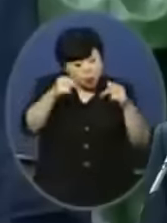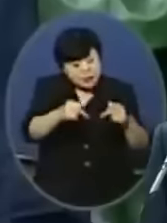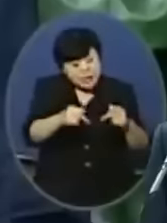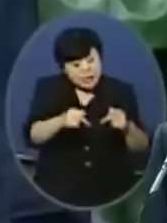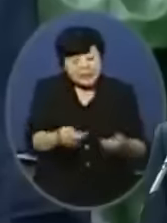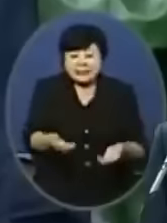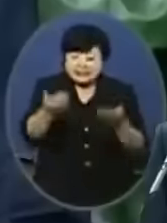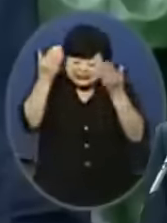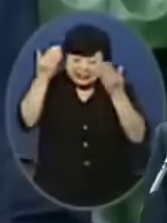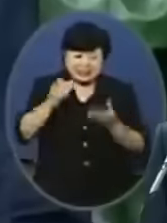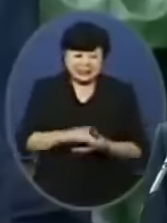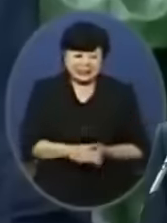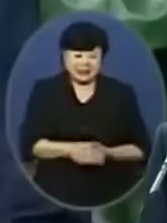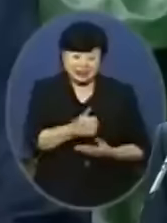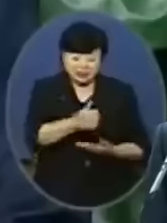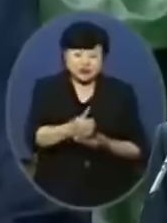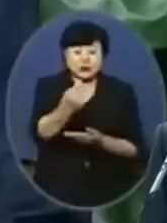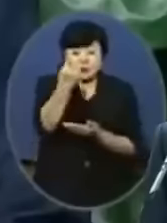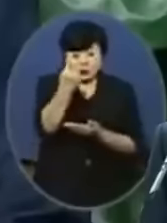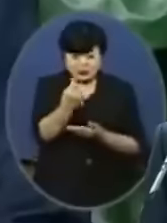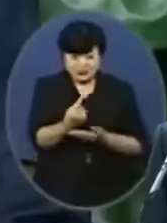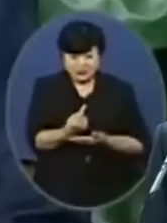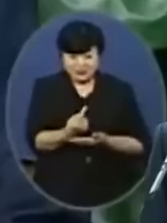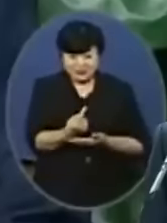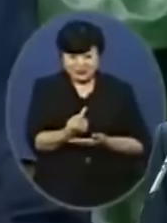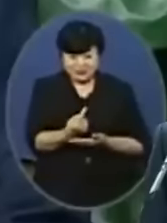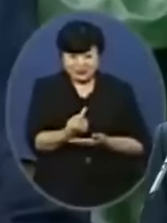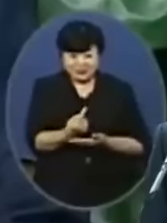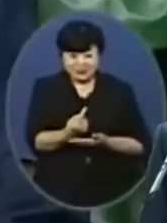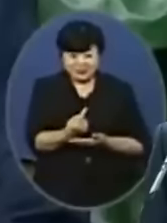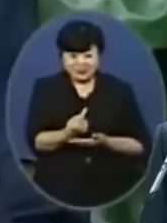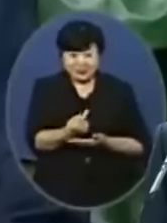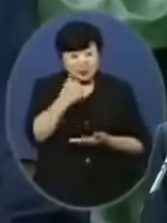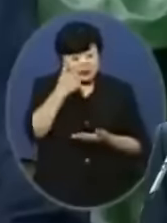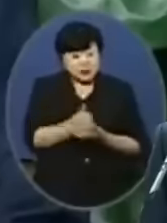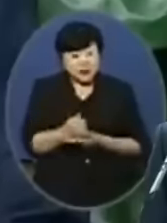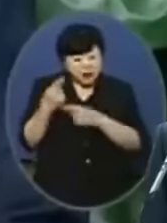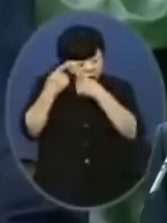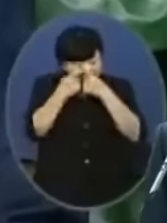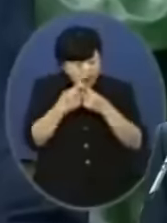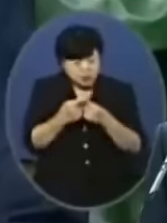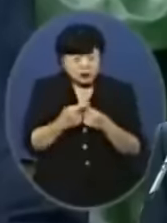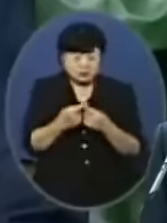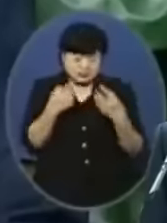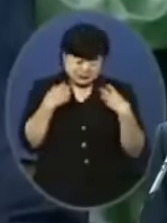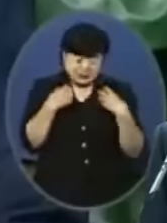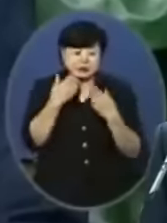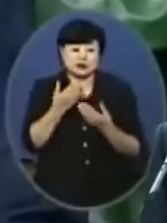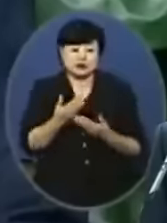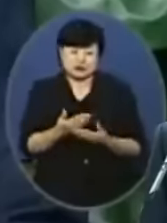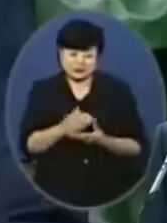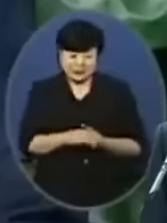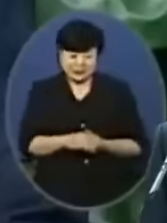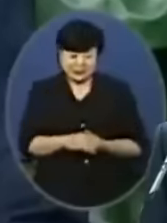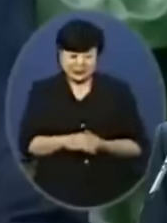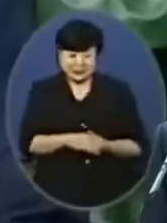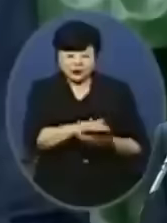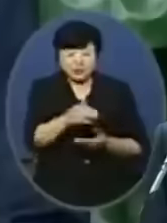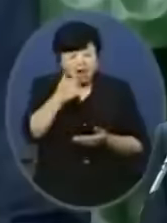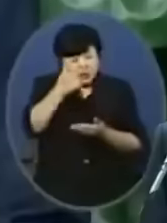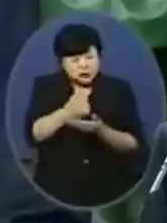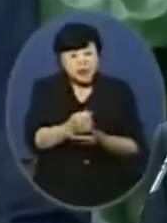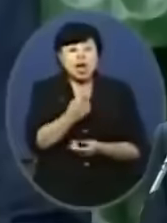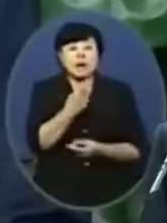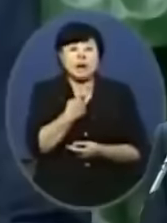우리가 지나는 우리에게 주님이 오셔서 죄와 허물을 책임져 주신다. 우리가